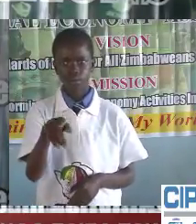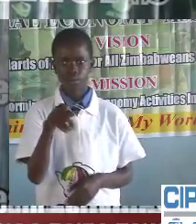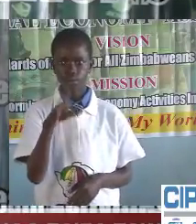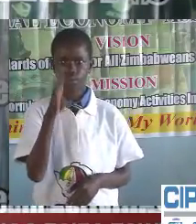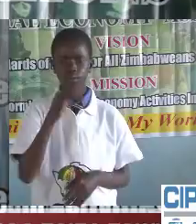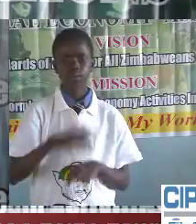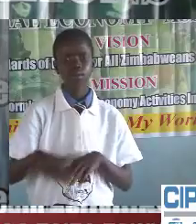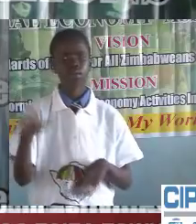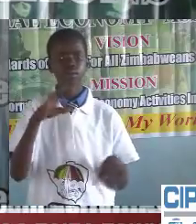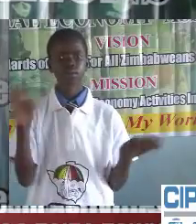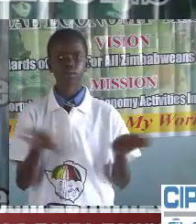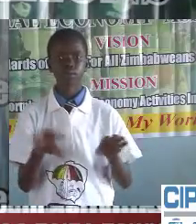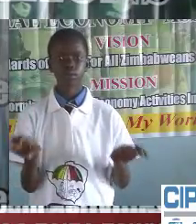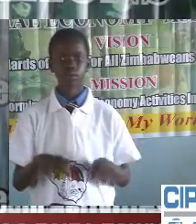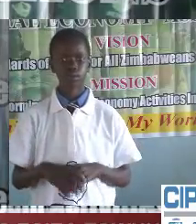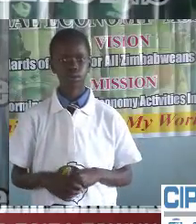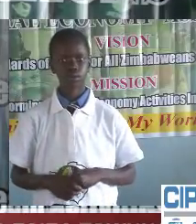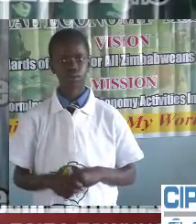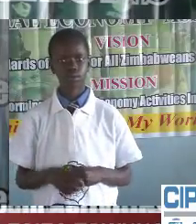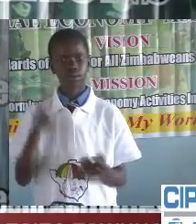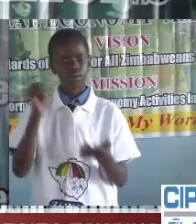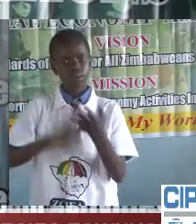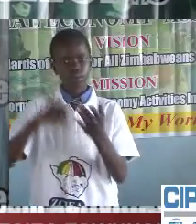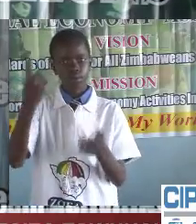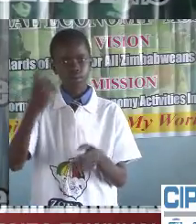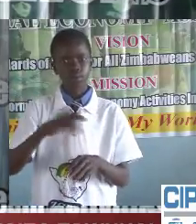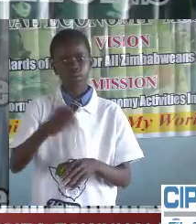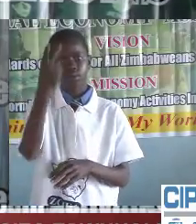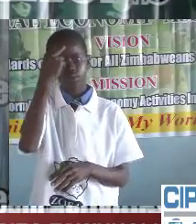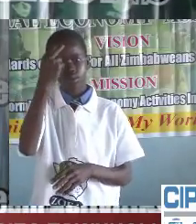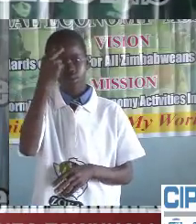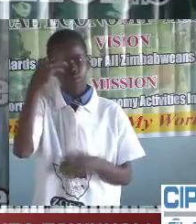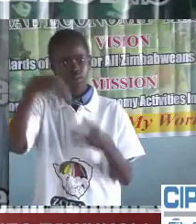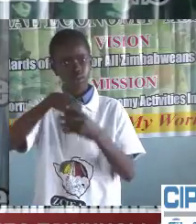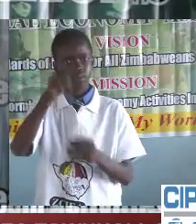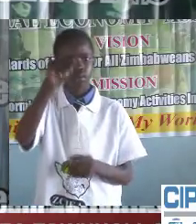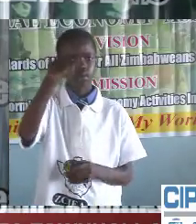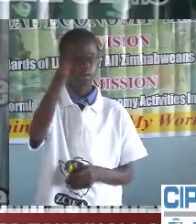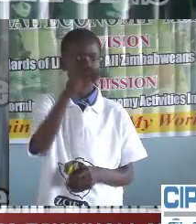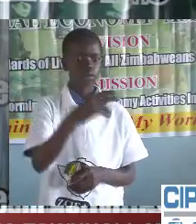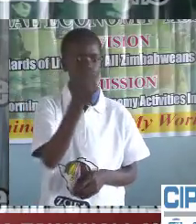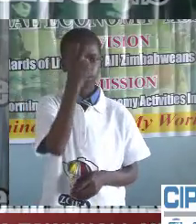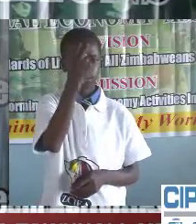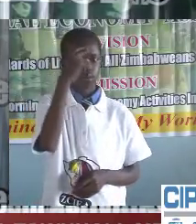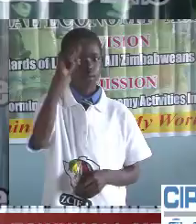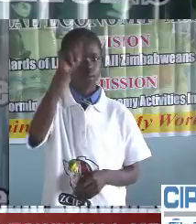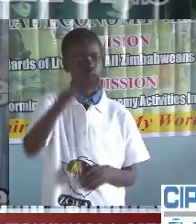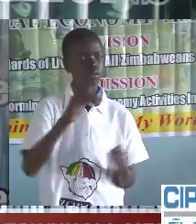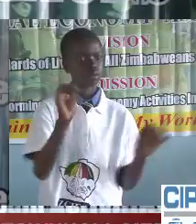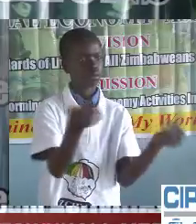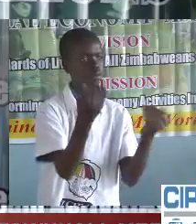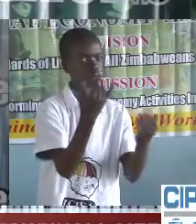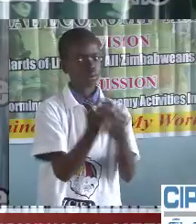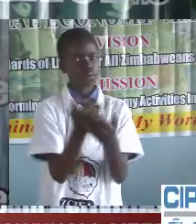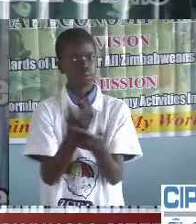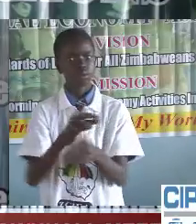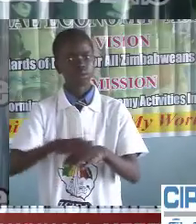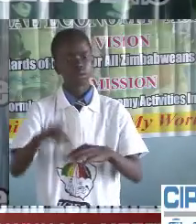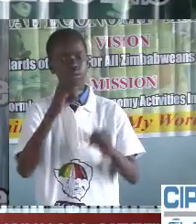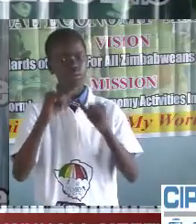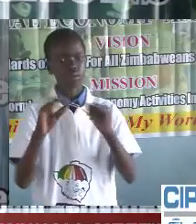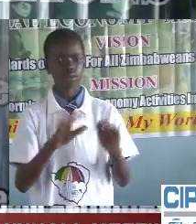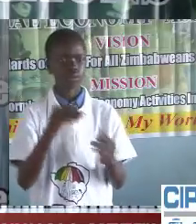tiite zvatirikuita. Pakushanda ikoko tine mapurisa ari pano achachengetedza rugare panguva